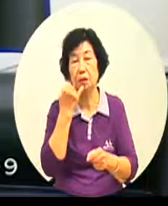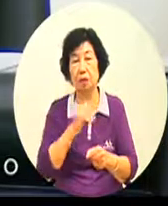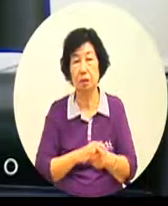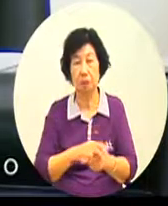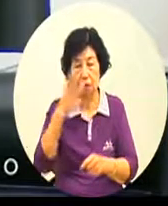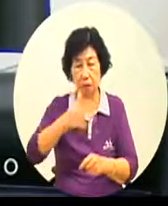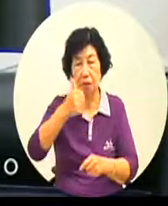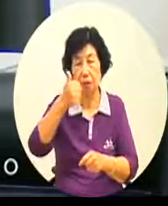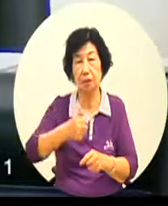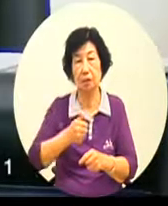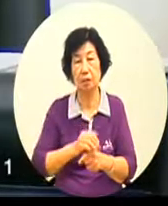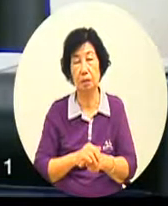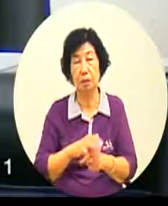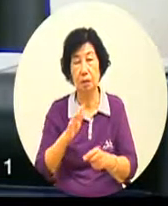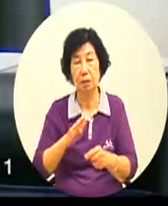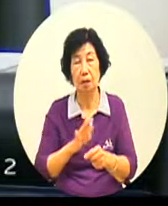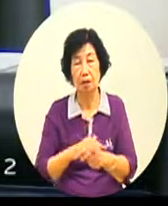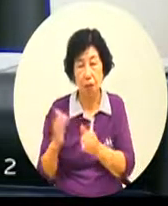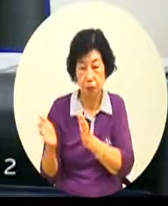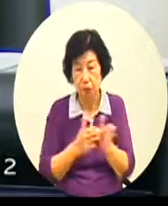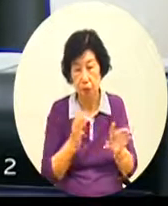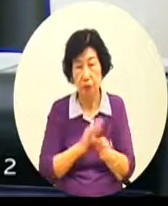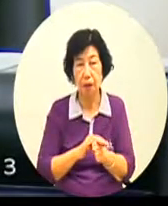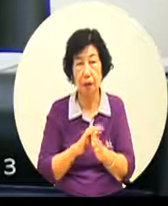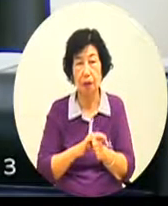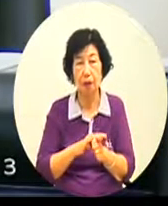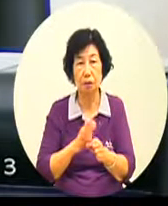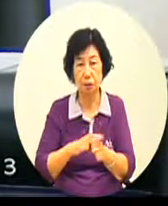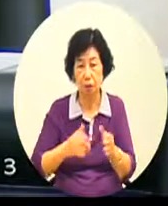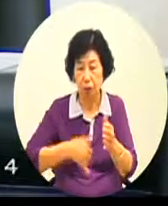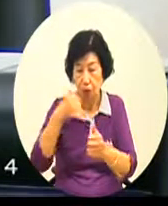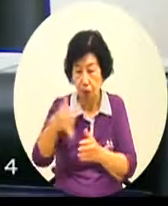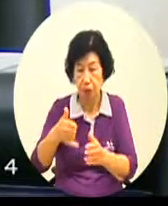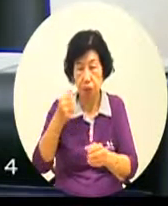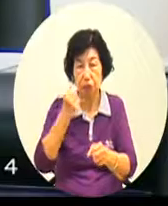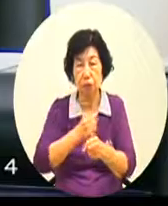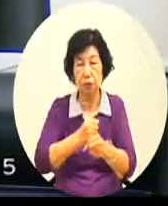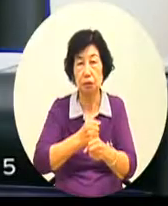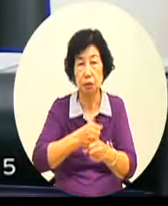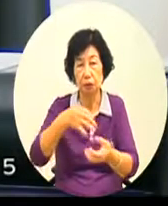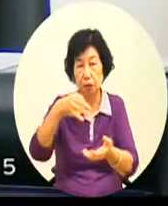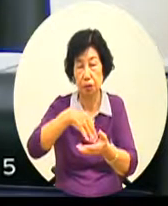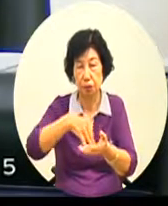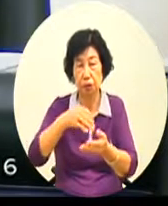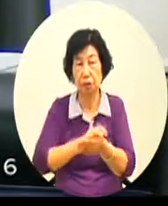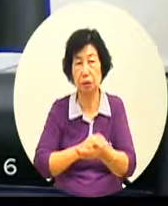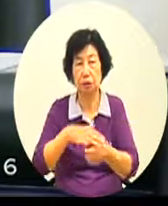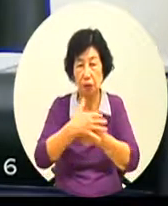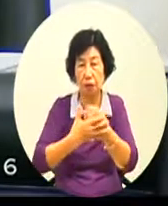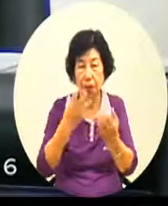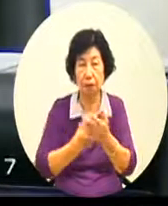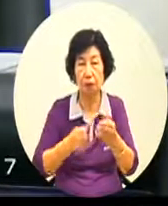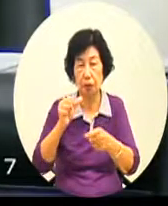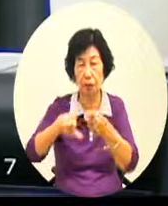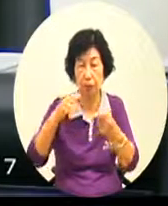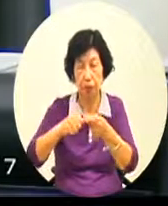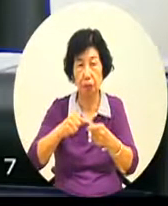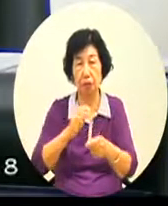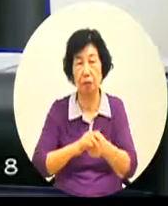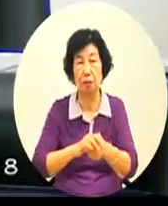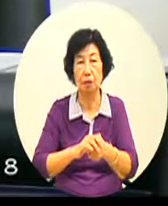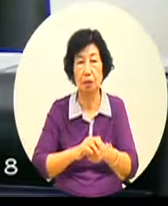该哦要准备劳工的出勤记录哦，并保存5年。然后前项的出勤记录哦，应该要记载